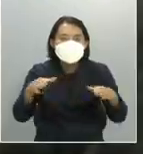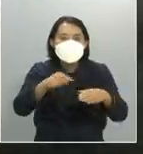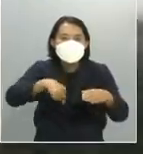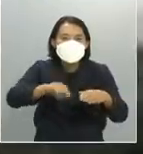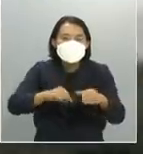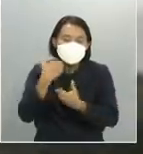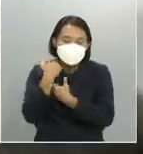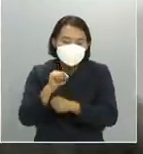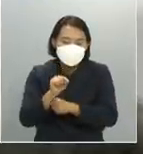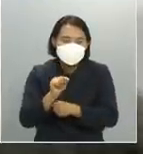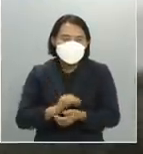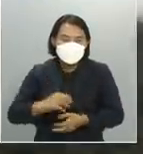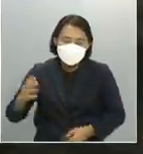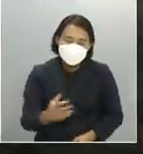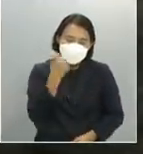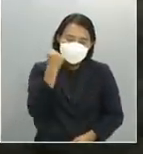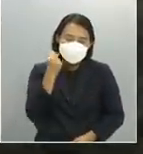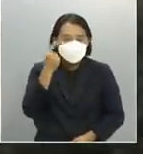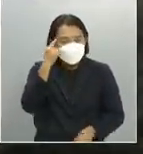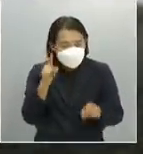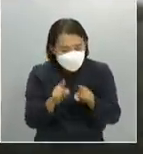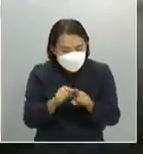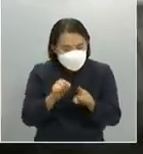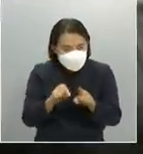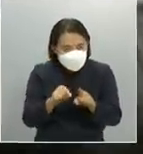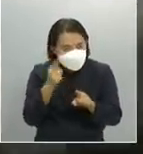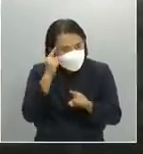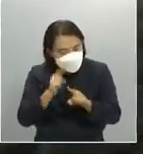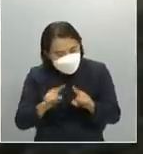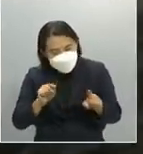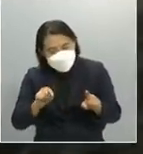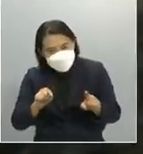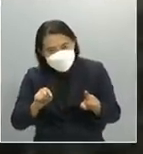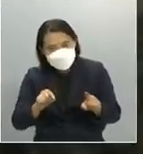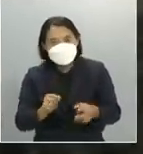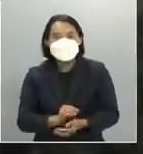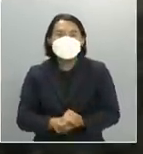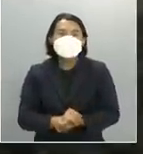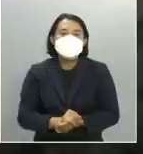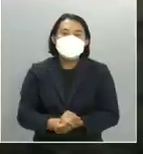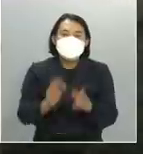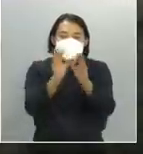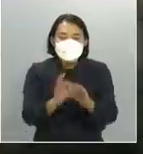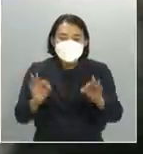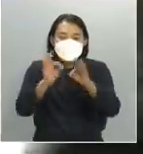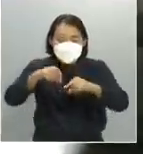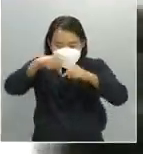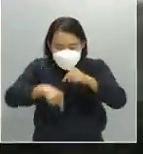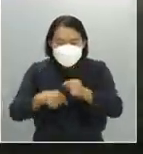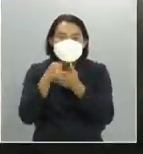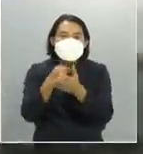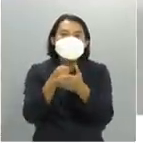ม่ใช่องค์กรเผด็จการถึงจะเห็นตรงกันเห็นไม่ตรงกันไม่ได้เพราะฉะนั้นยังมีรากลึกขอให้ช่วยกันลดน้ำพรว